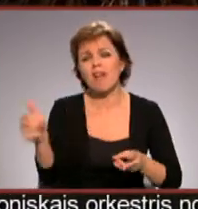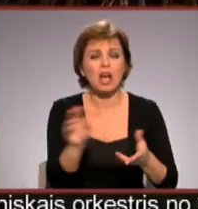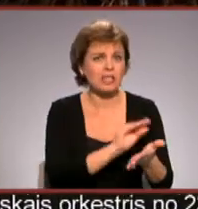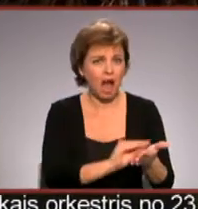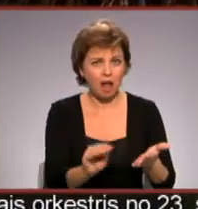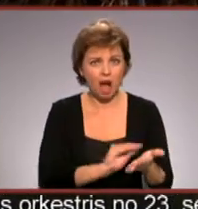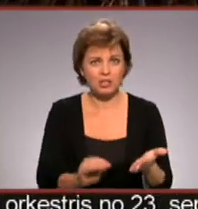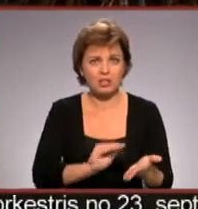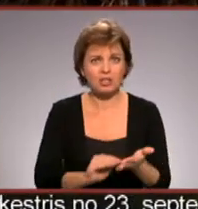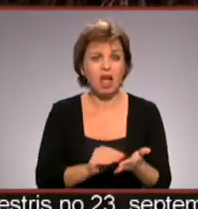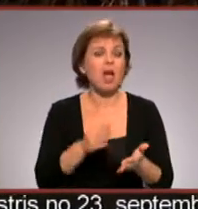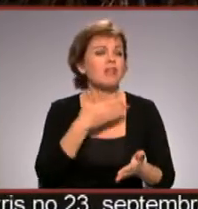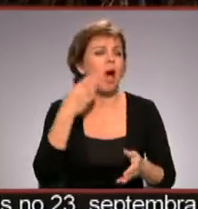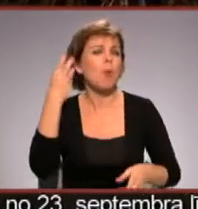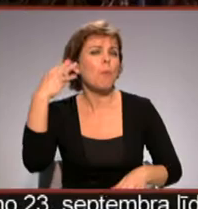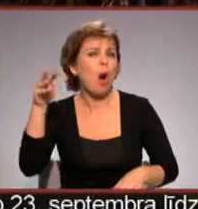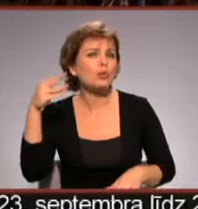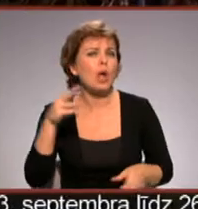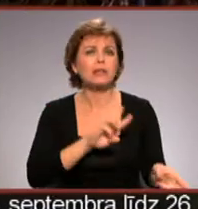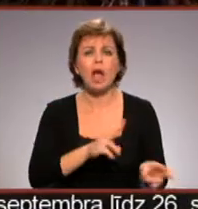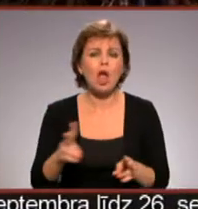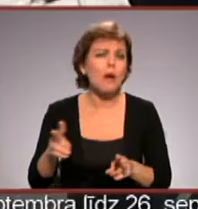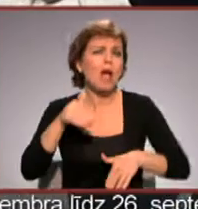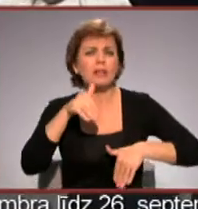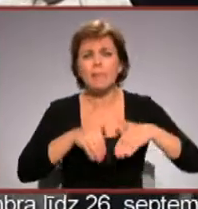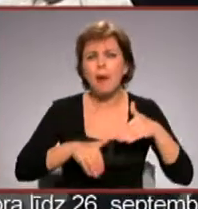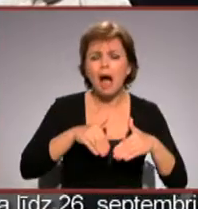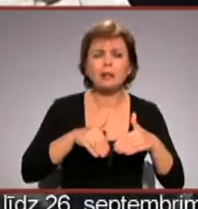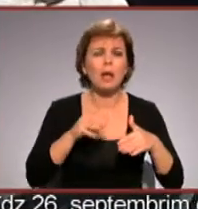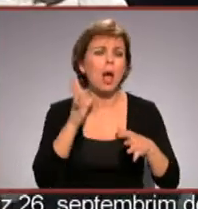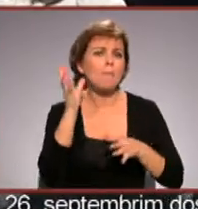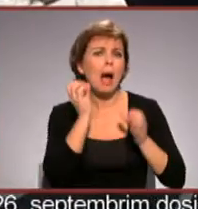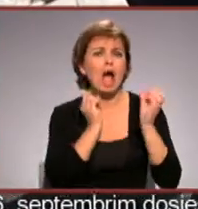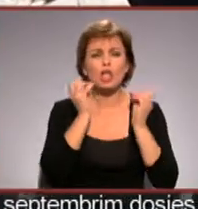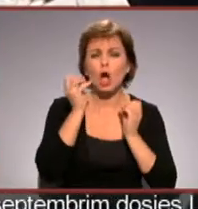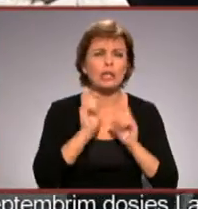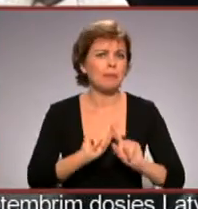ne modernā dēja, ne balets, ne pantomī.